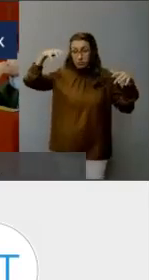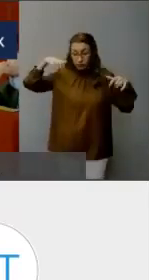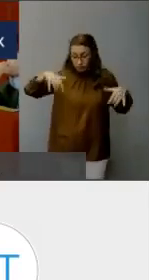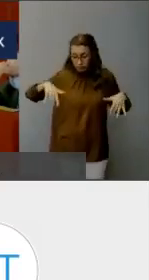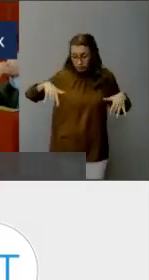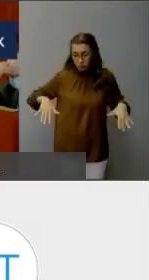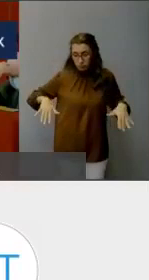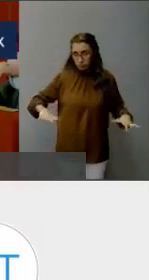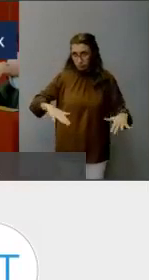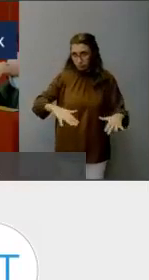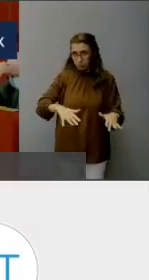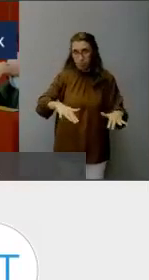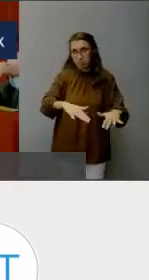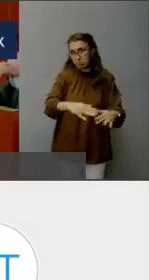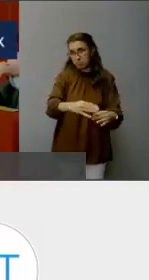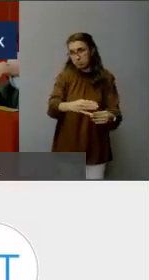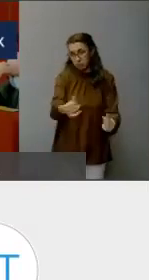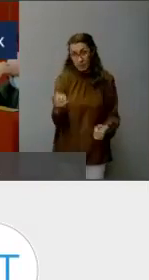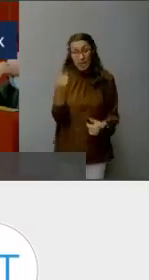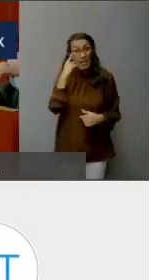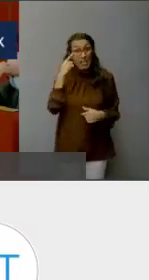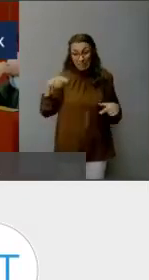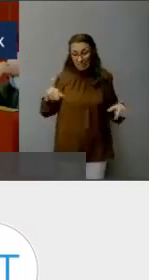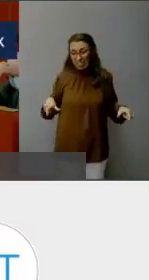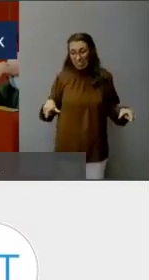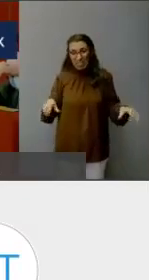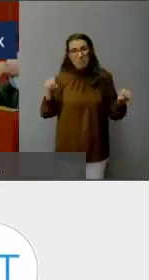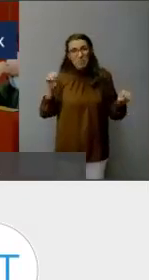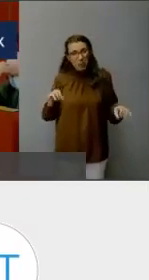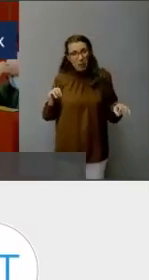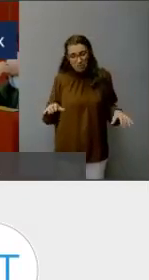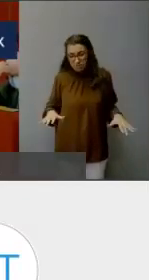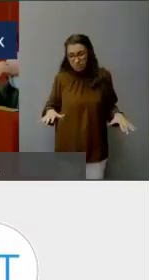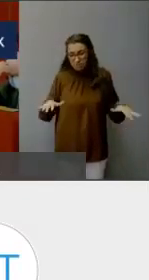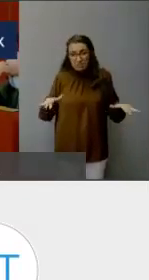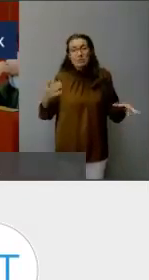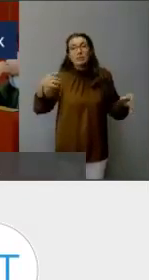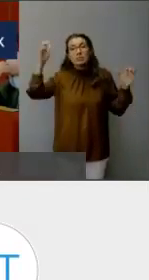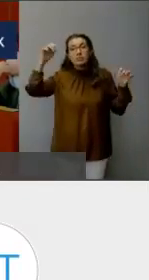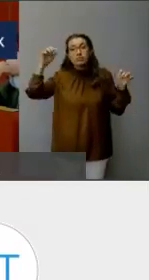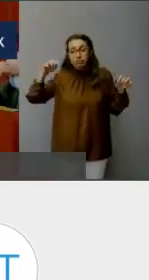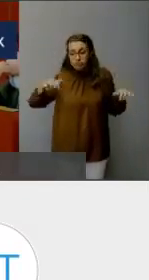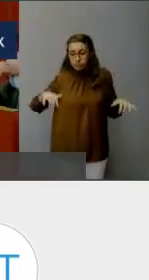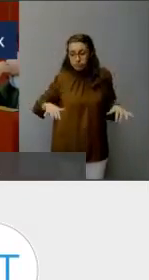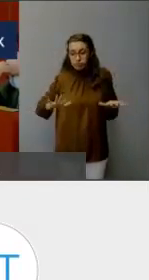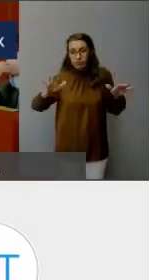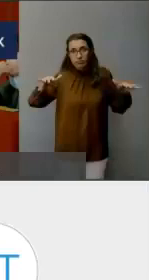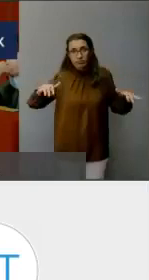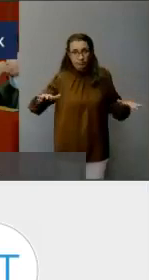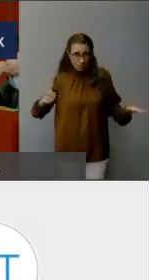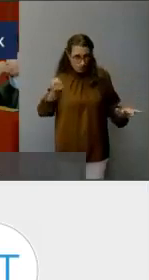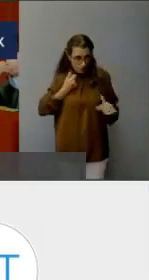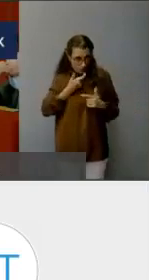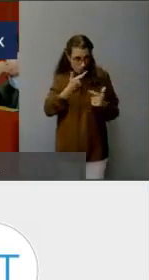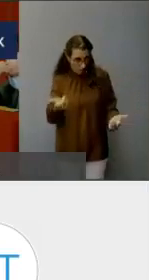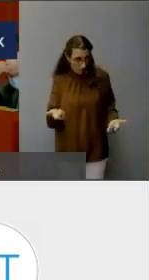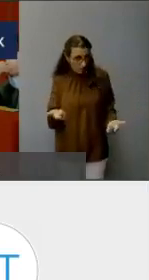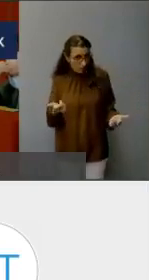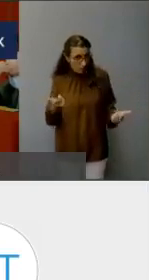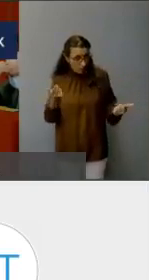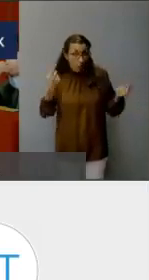un'azione come quella che ci proponete ecco credo dunque un